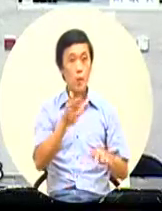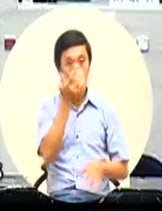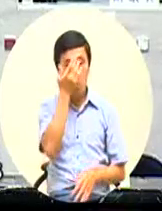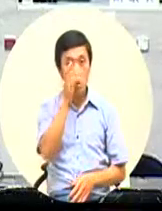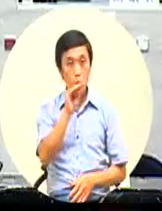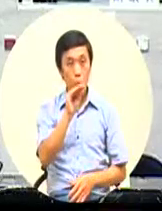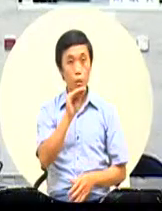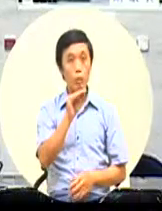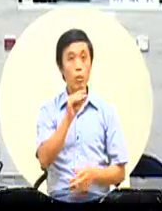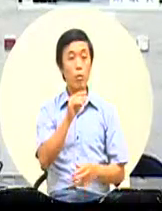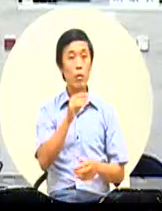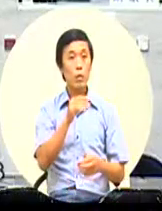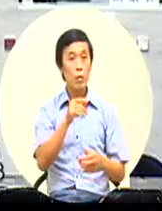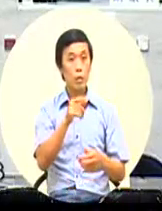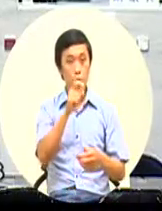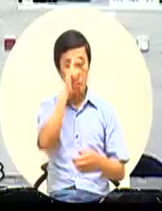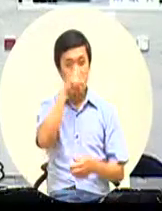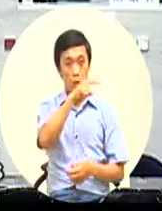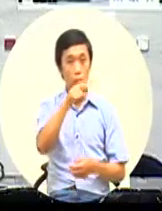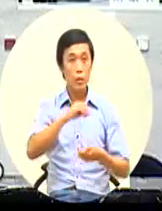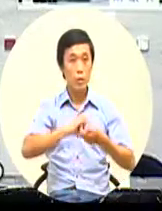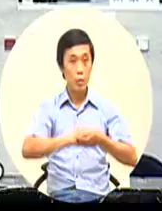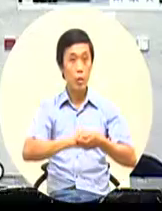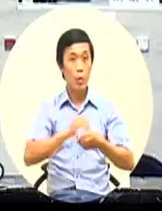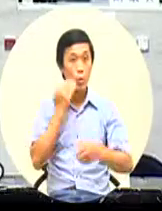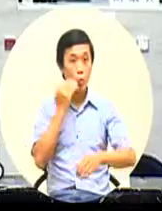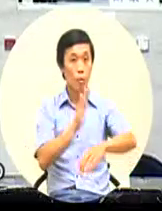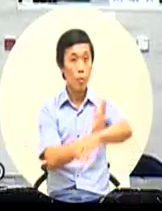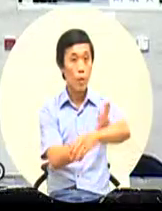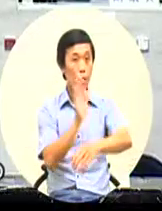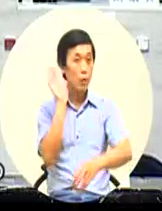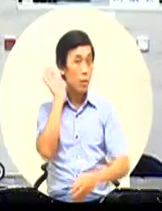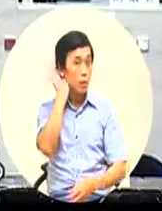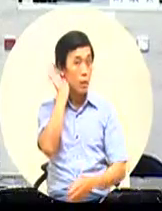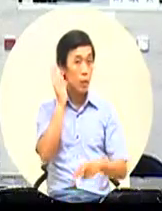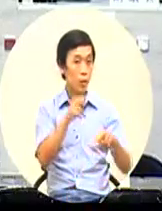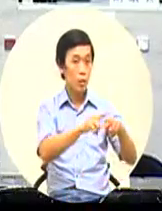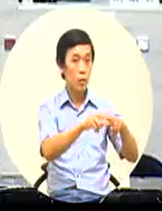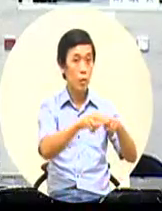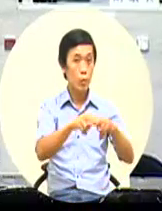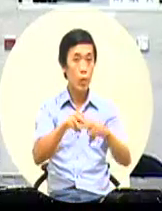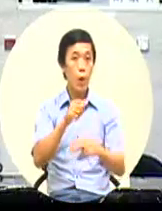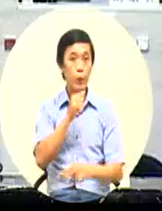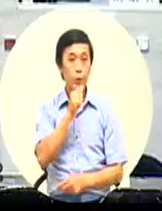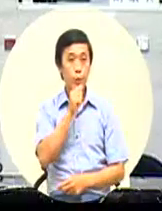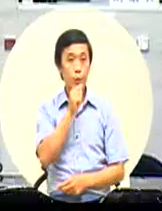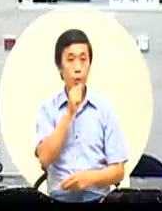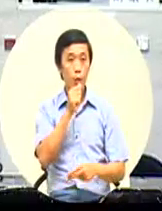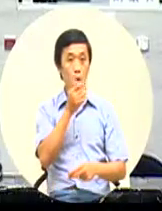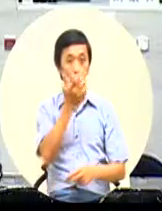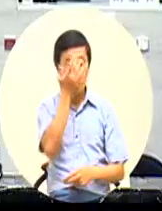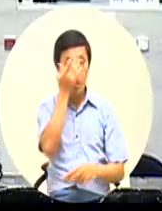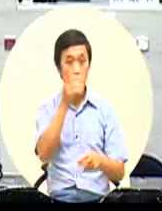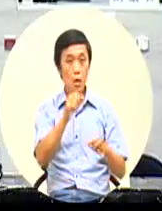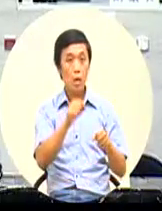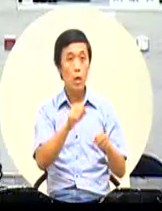下。那如果旁听席的麦克风有故障的话，赶快处